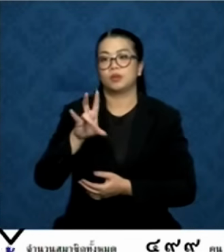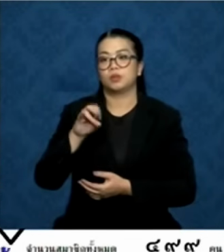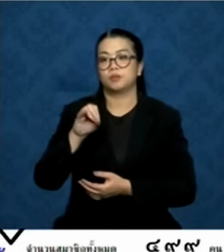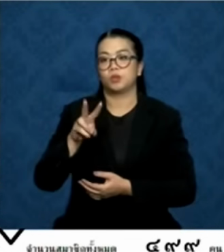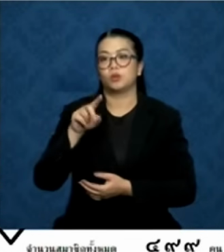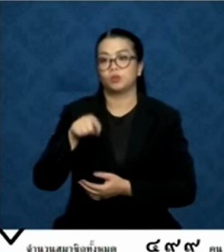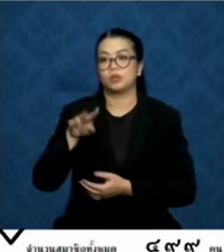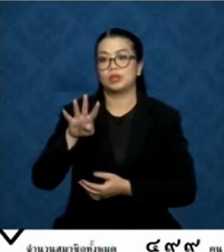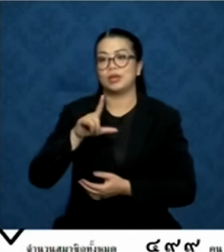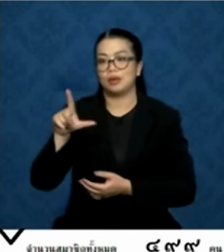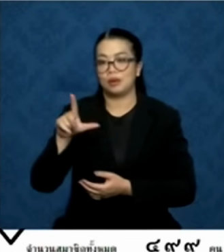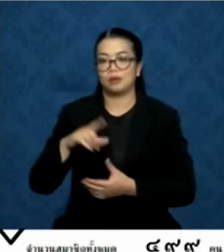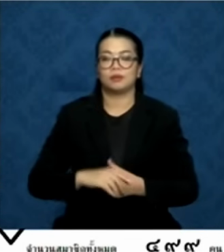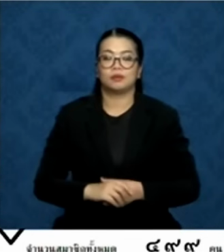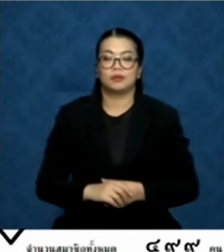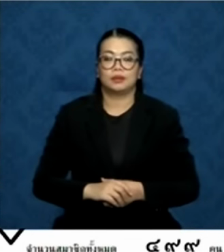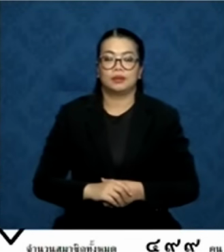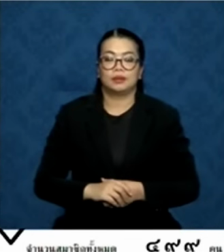18,372.4 ล้านบาท